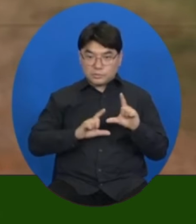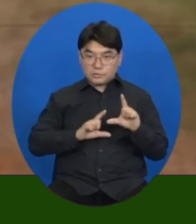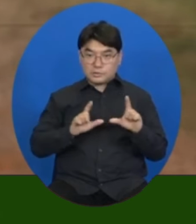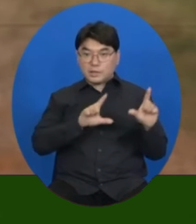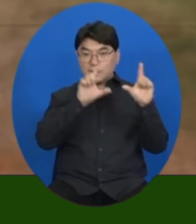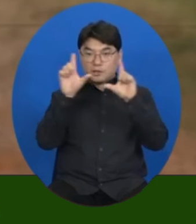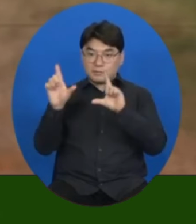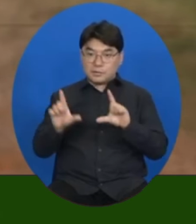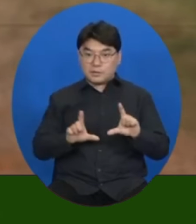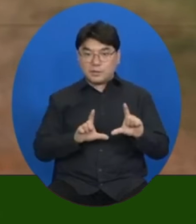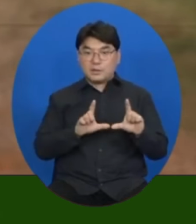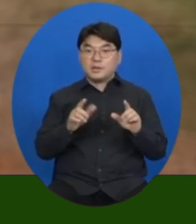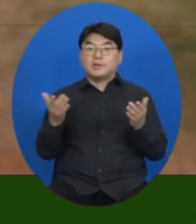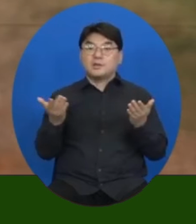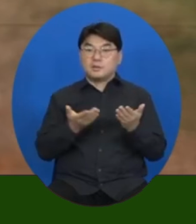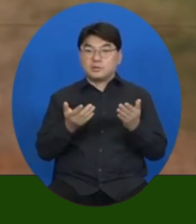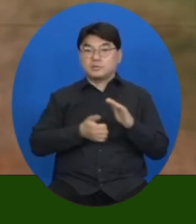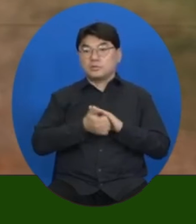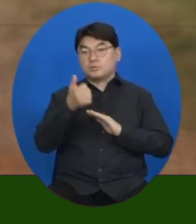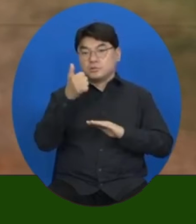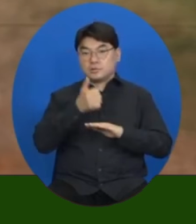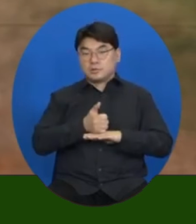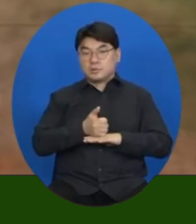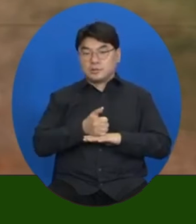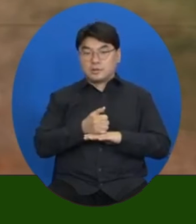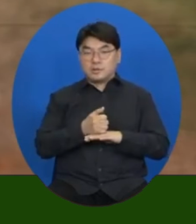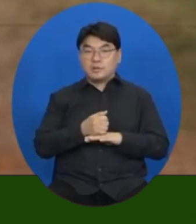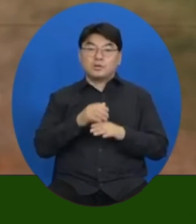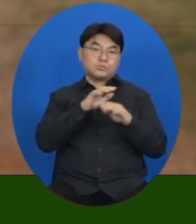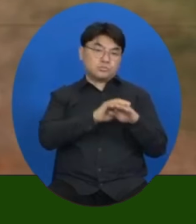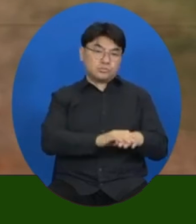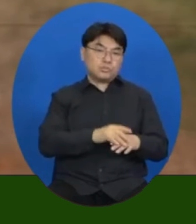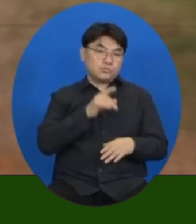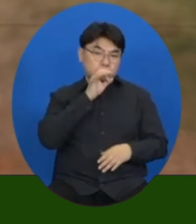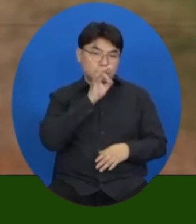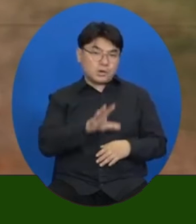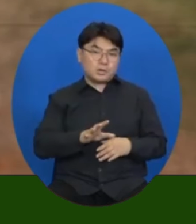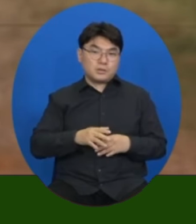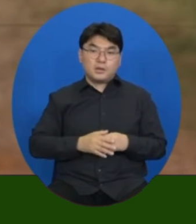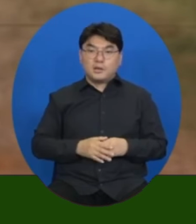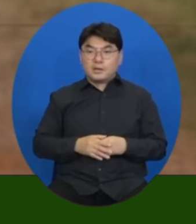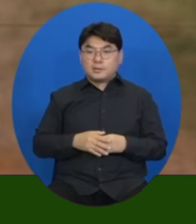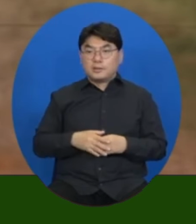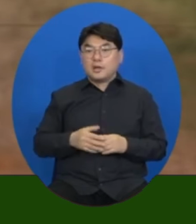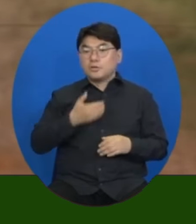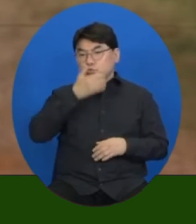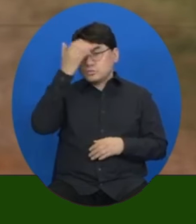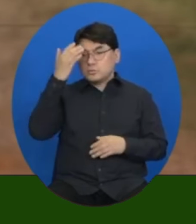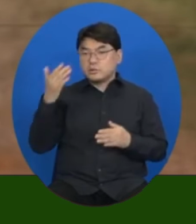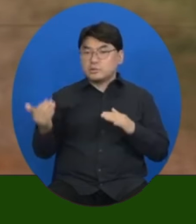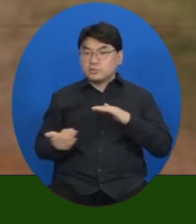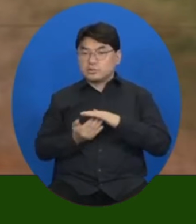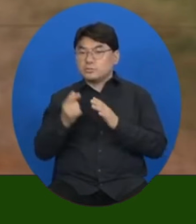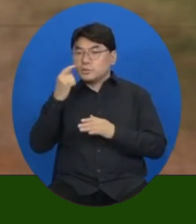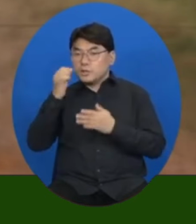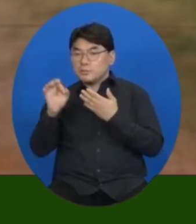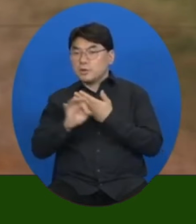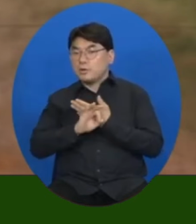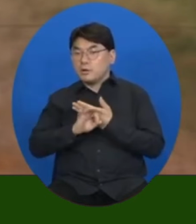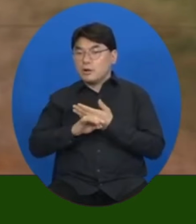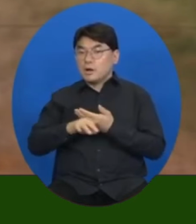것을 깨달아요 언젠가 나도 죽게 될 텐데 내가 꿈을 이루지 못하면 나는 가이 없는 인생인가